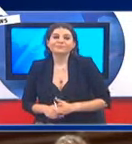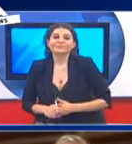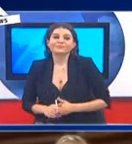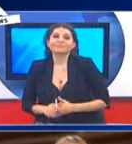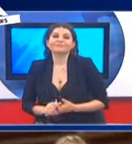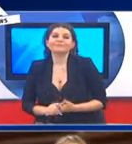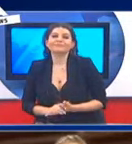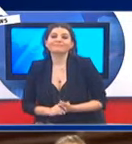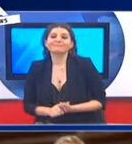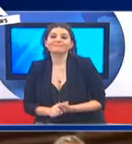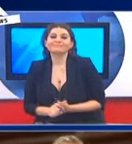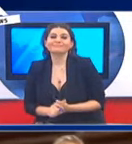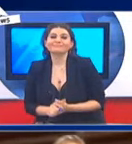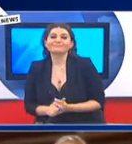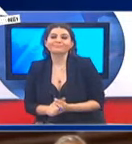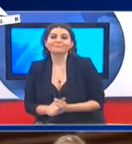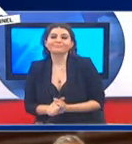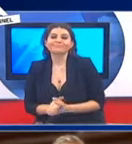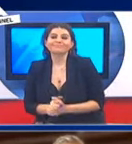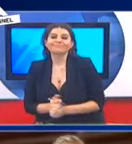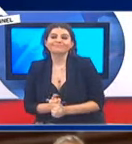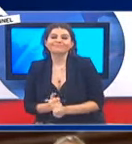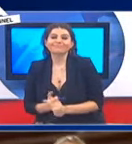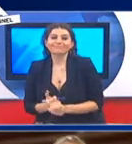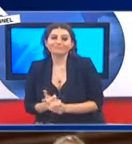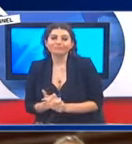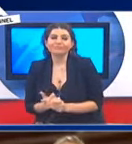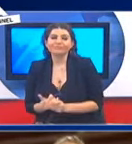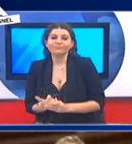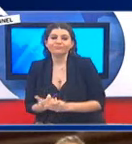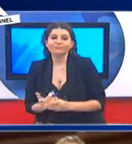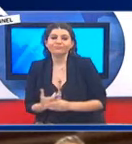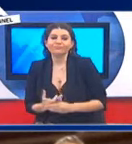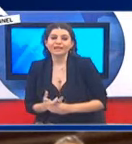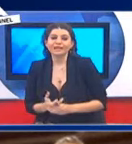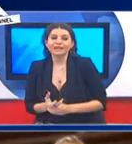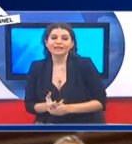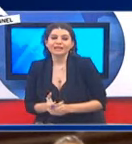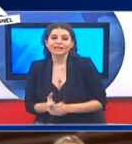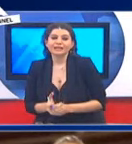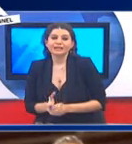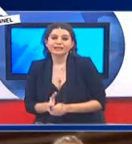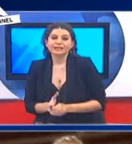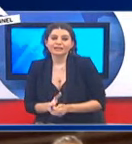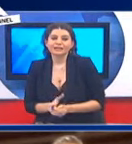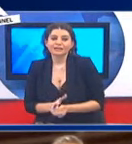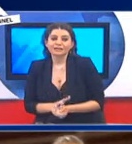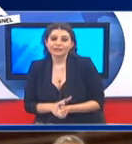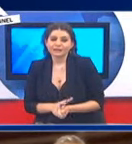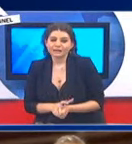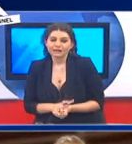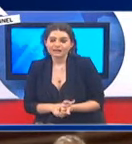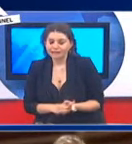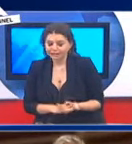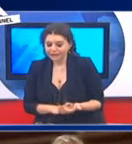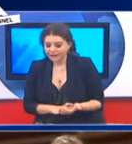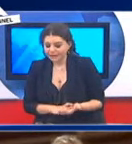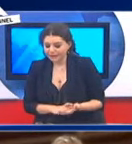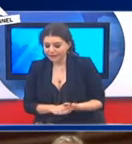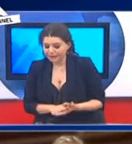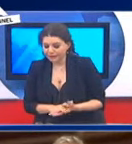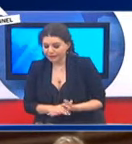πατέρες κοινωνιολογίας δεν ήταν αριστεροί, ο Βέβερ κτλ. Το άλλο θέμα είναι ότι αυτή η υποχρεωτική κατήγηση των θρησκευτικών